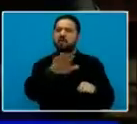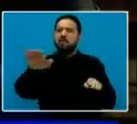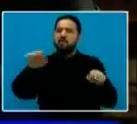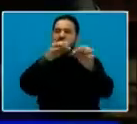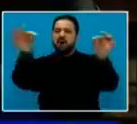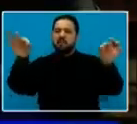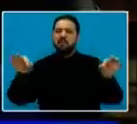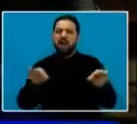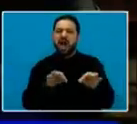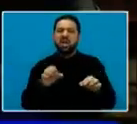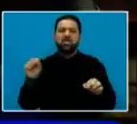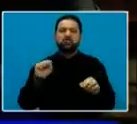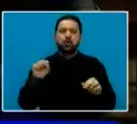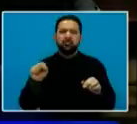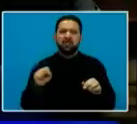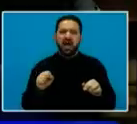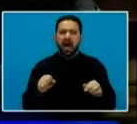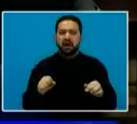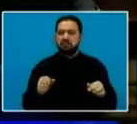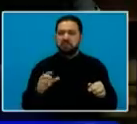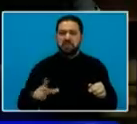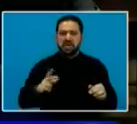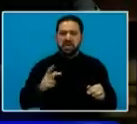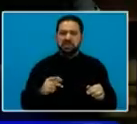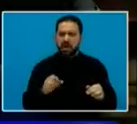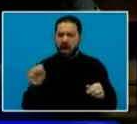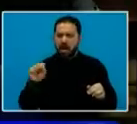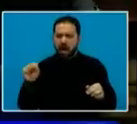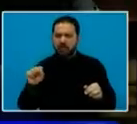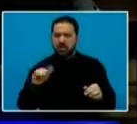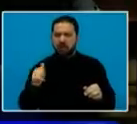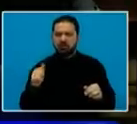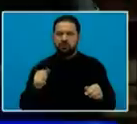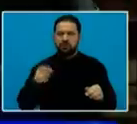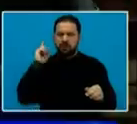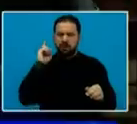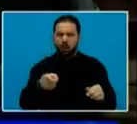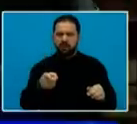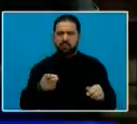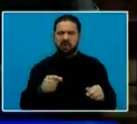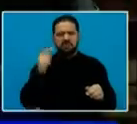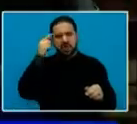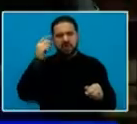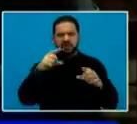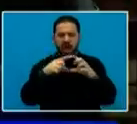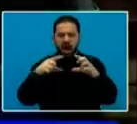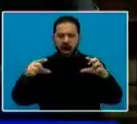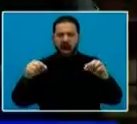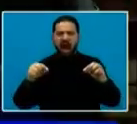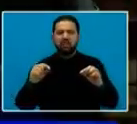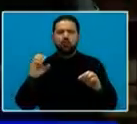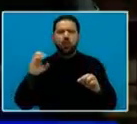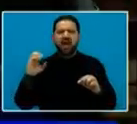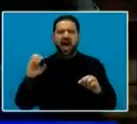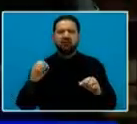social tinde să fie analizat și adesea condamnat. Să ne gândim la carduri, să ne gândim